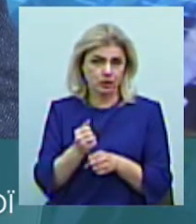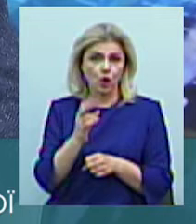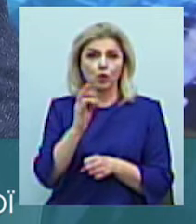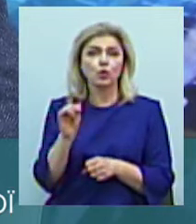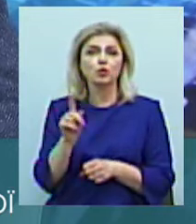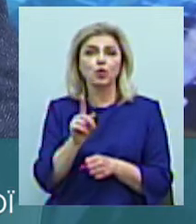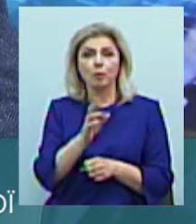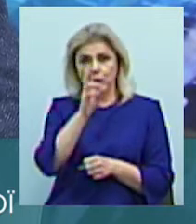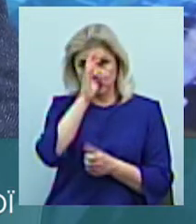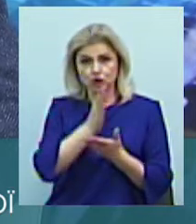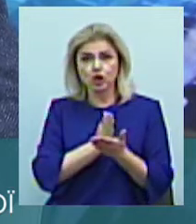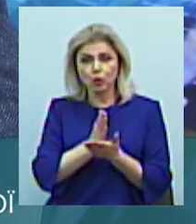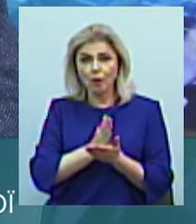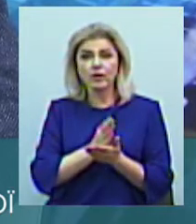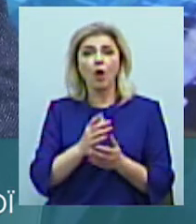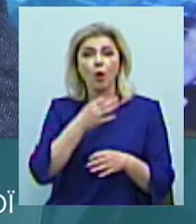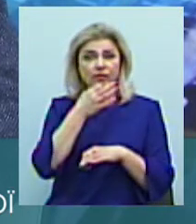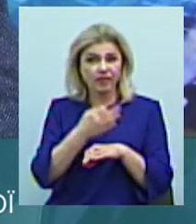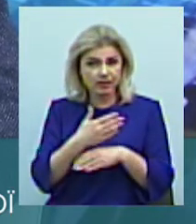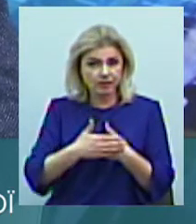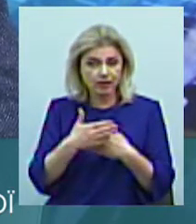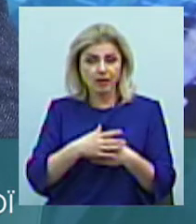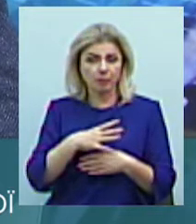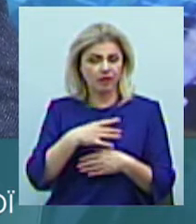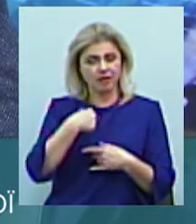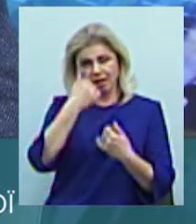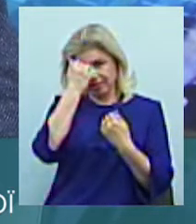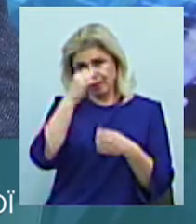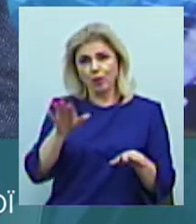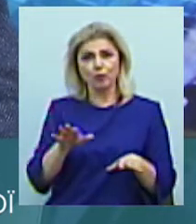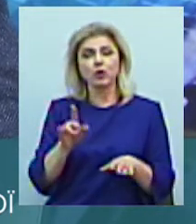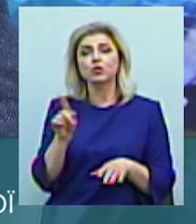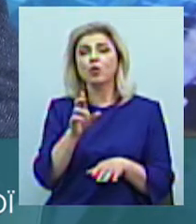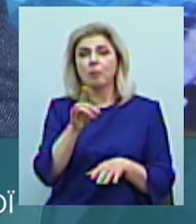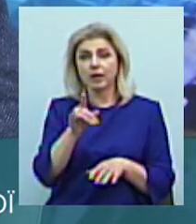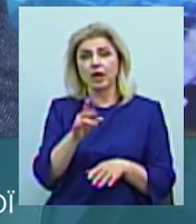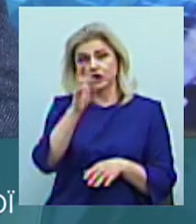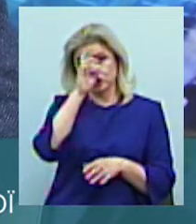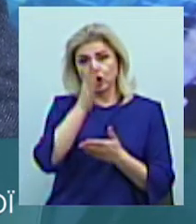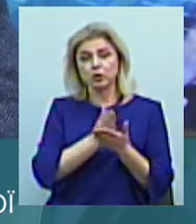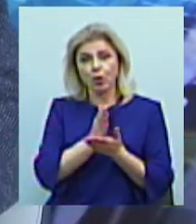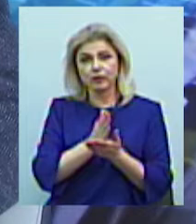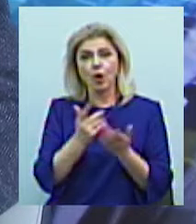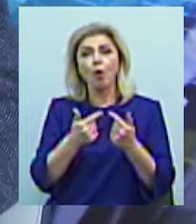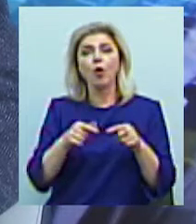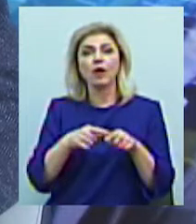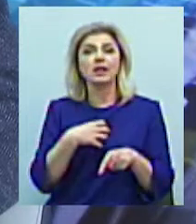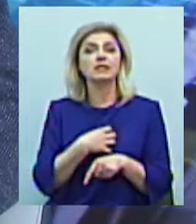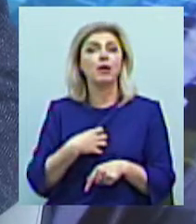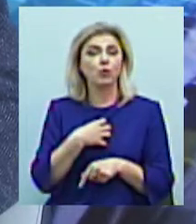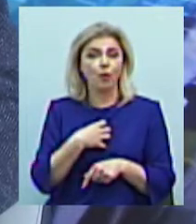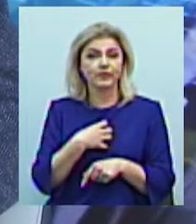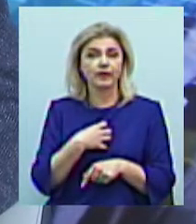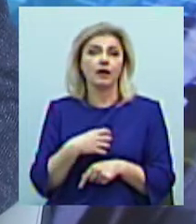чиновник понес какой-то, я, честно говоря, не помню. То есть вы не помните такого? Я не помню, так? Чтобы чиновник, органы исполнительной власти, то